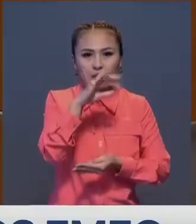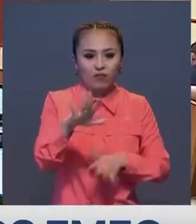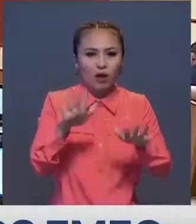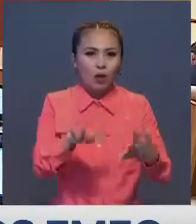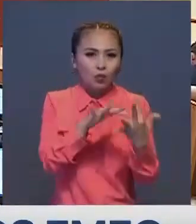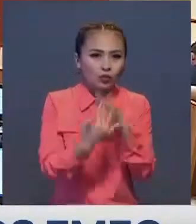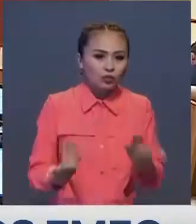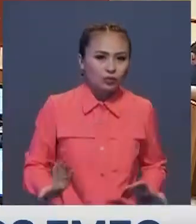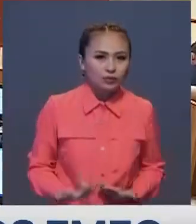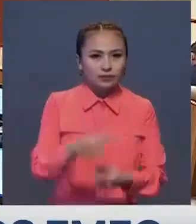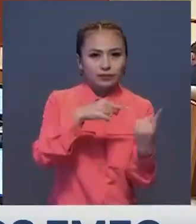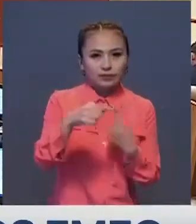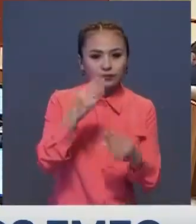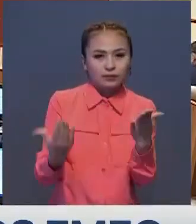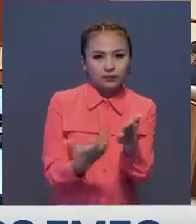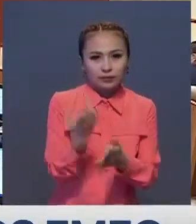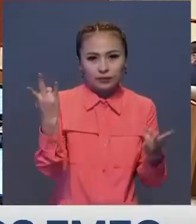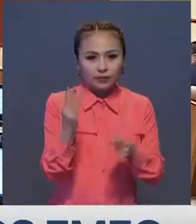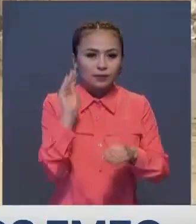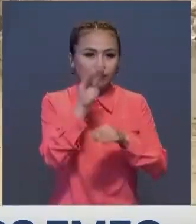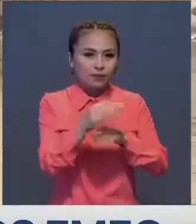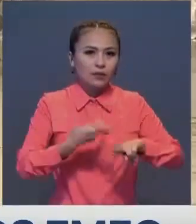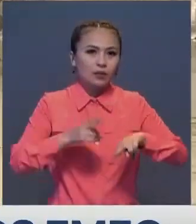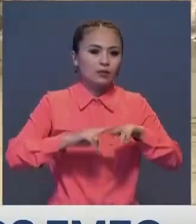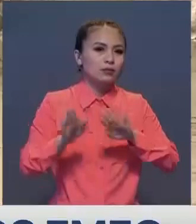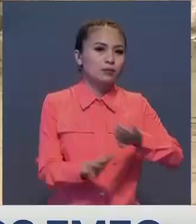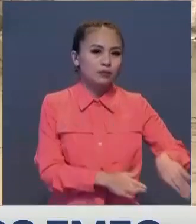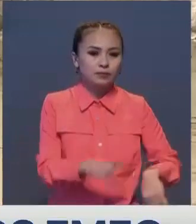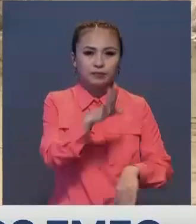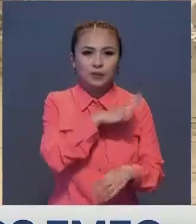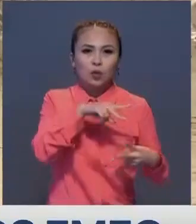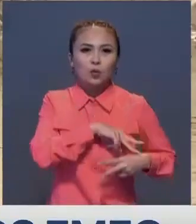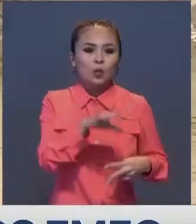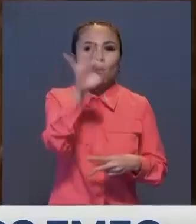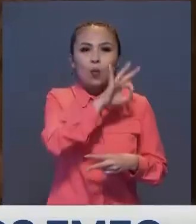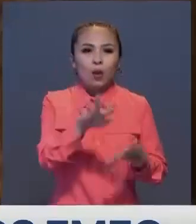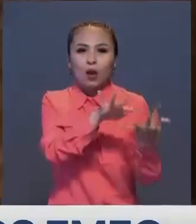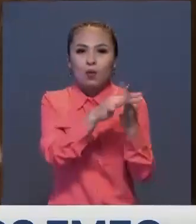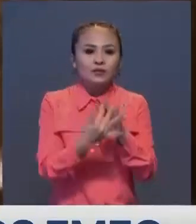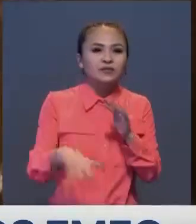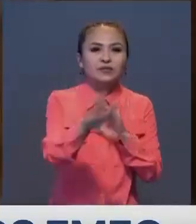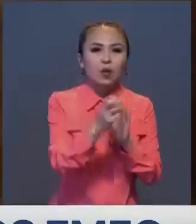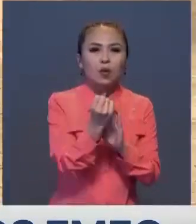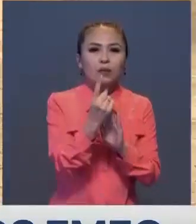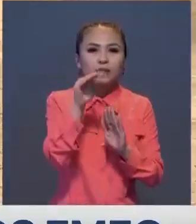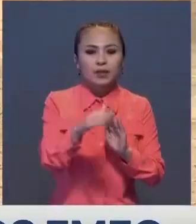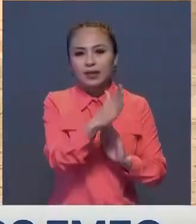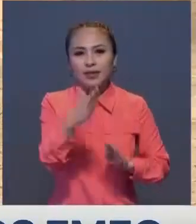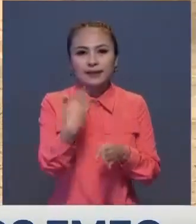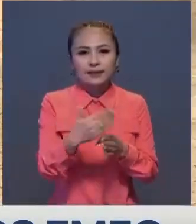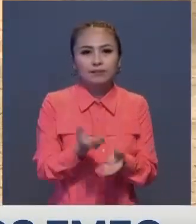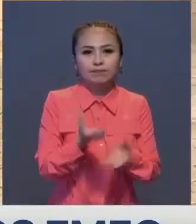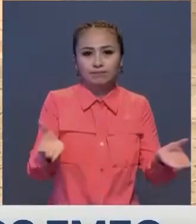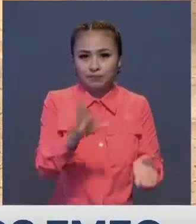тұрғындарының кәсібін үзбей қаржыландыру керек дейді. Оның айтуынша былтыр еңбек бағдарламасымен ауылдықтарға 11 мыңнан астам несие